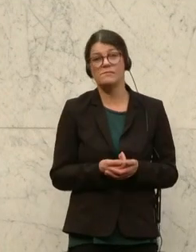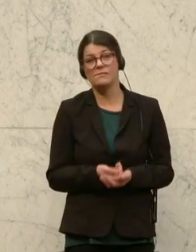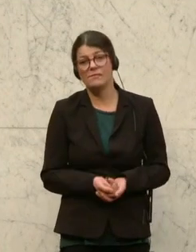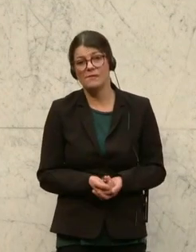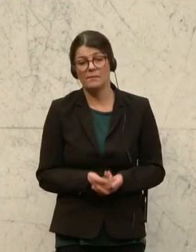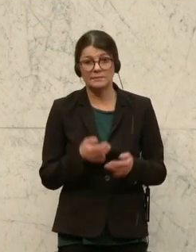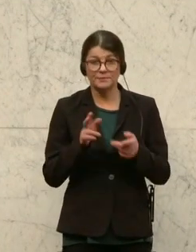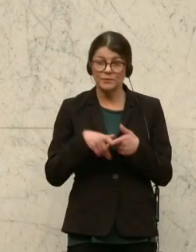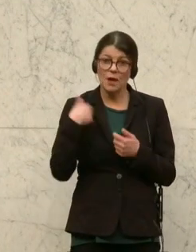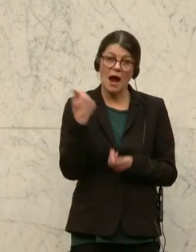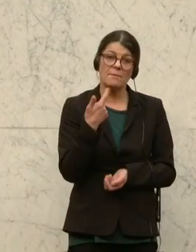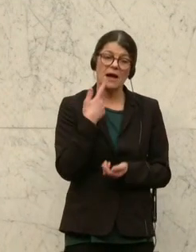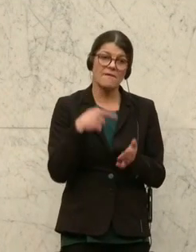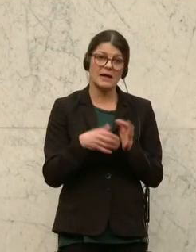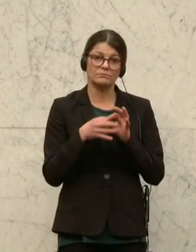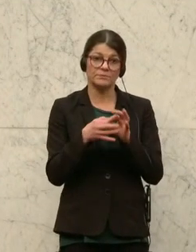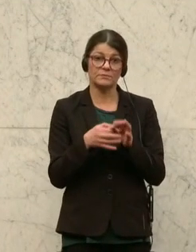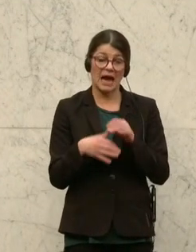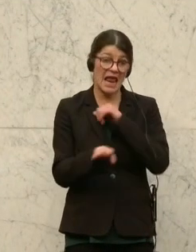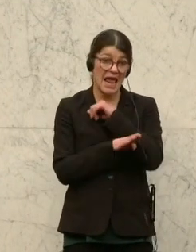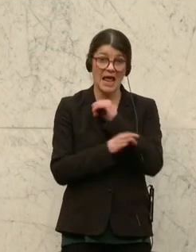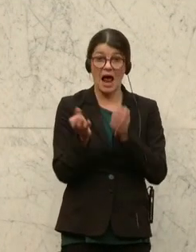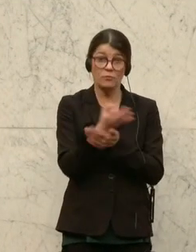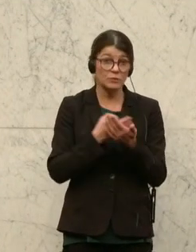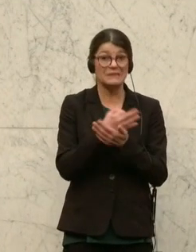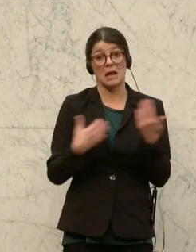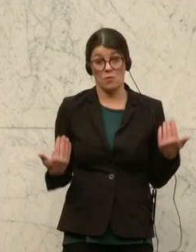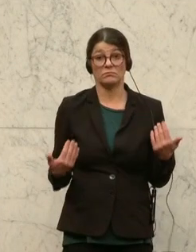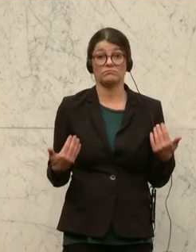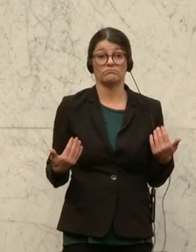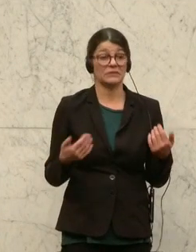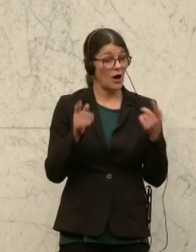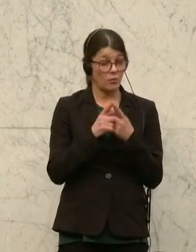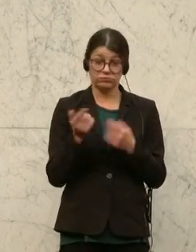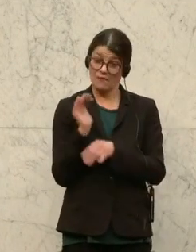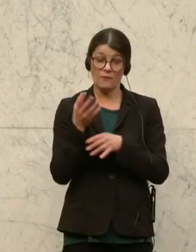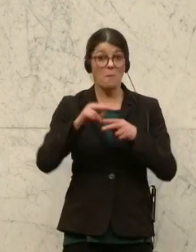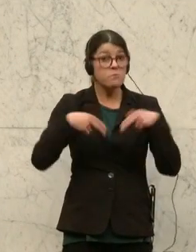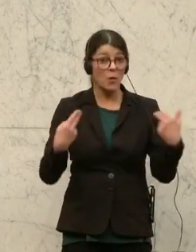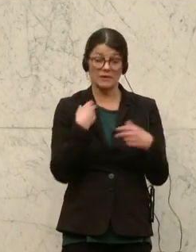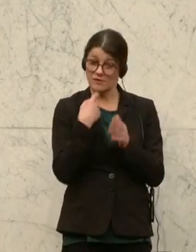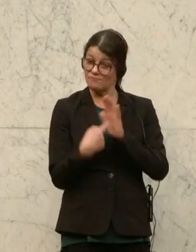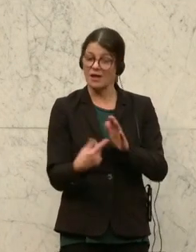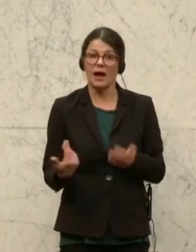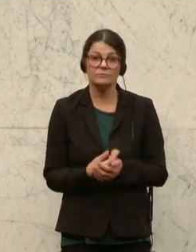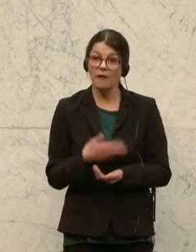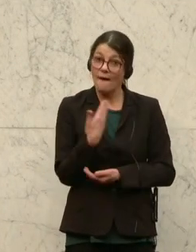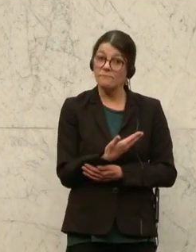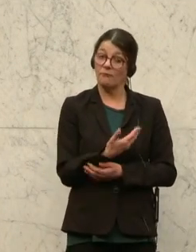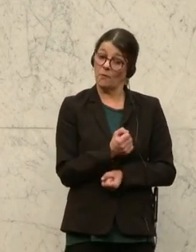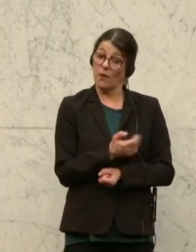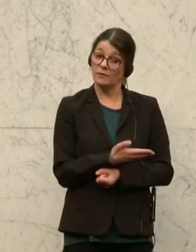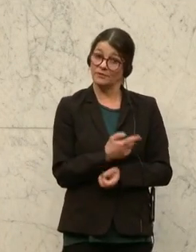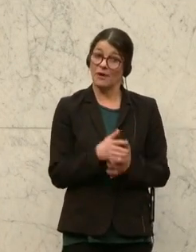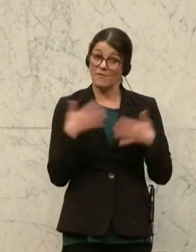Noch einmal möchte ich auf die Lehrlingsausbildung und die Funktion des Bundes verweisen. Also wir bewegen da wirklich gerade